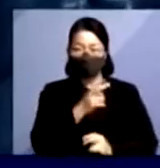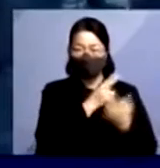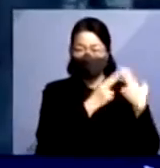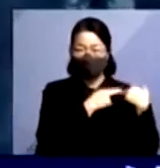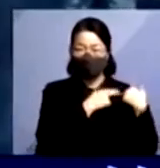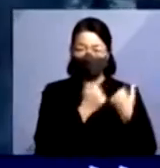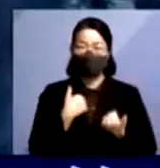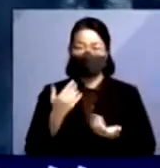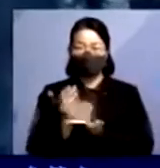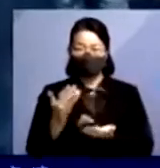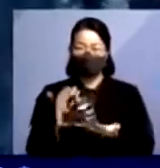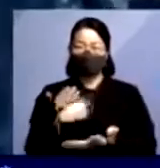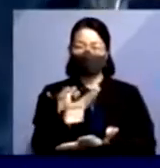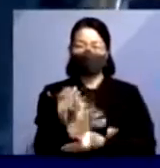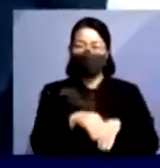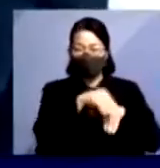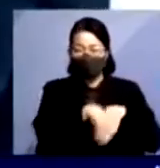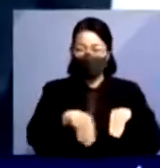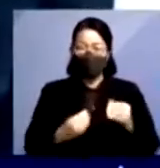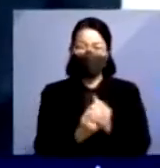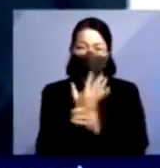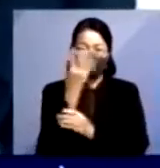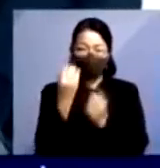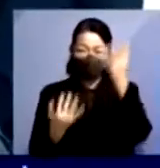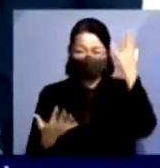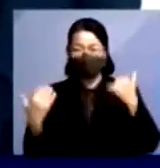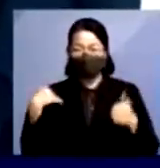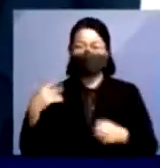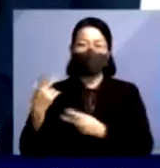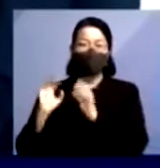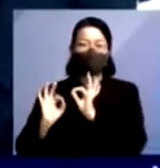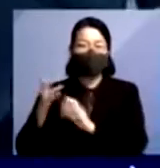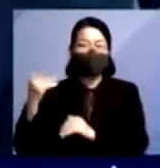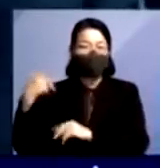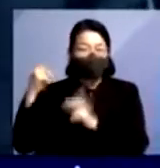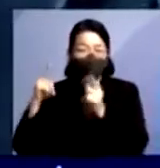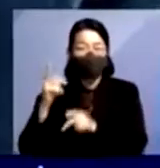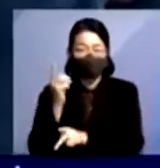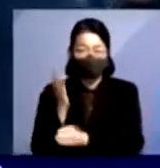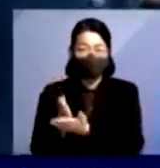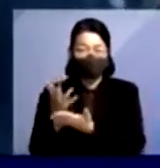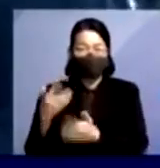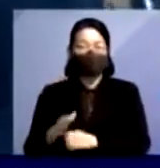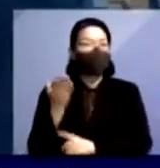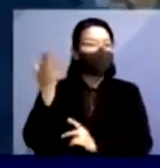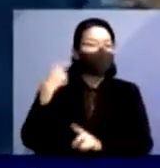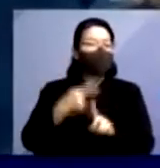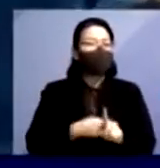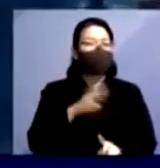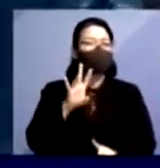ฝึกทวีตนะคะแล้วก็จะฝึกปฏิบัติการจริงในพื้นที่ของอำเภอบางกระทุ่มในช่วงกลางเดือนกรกฎา